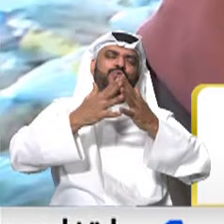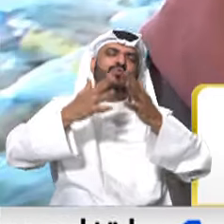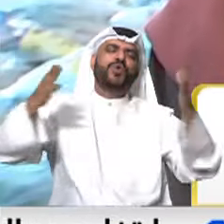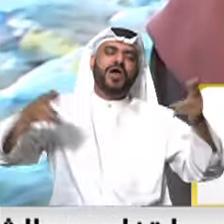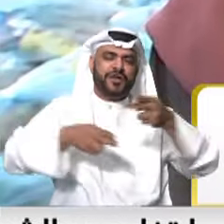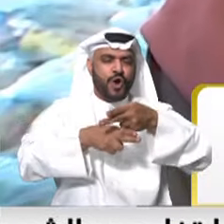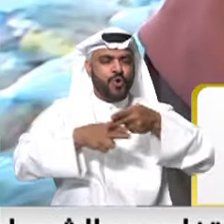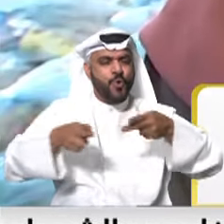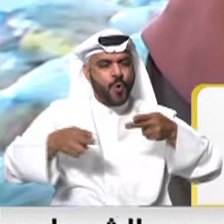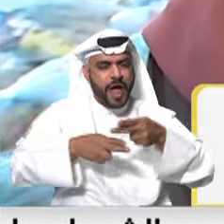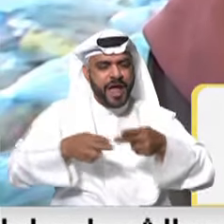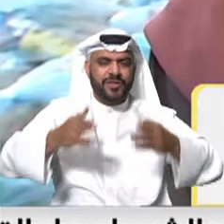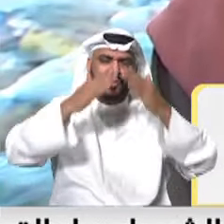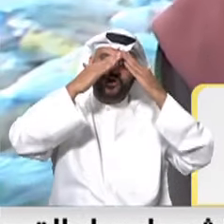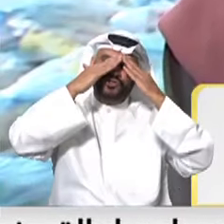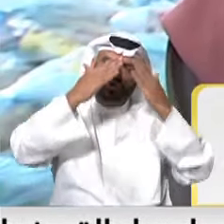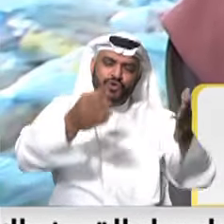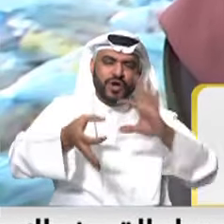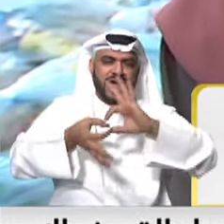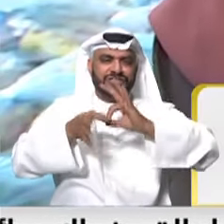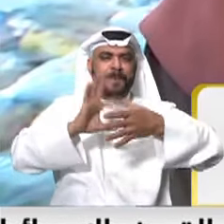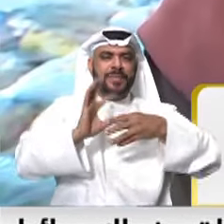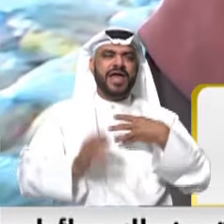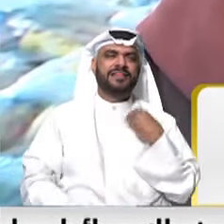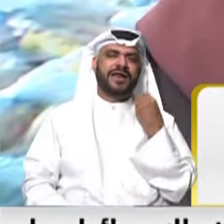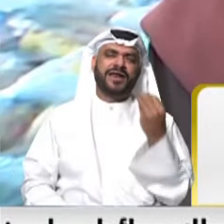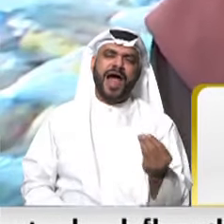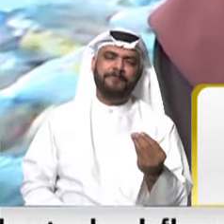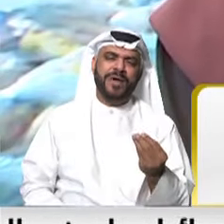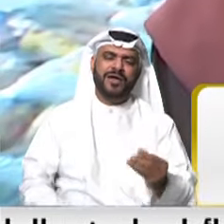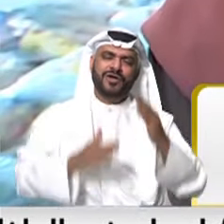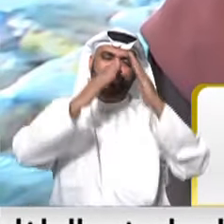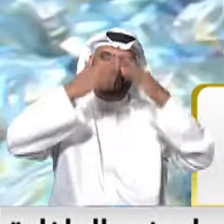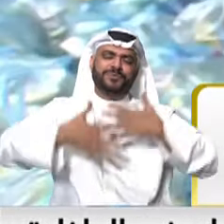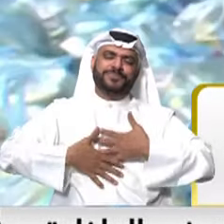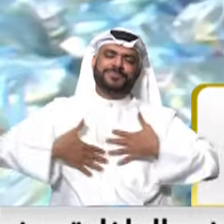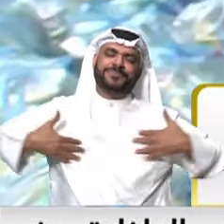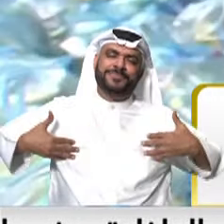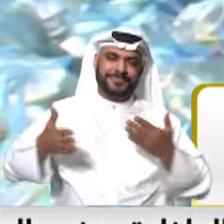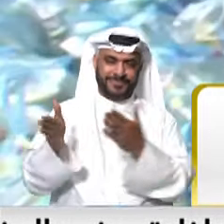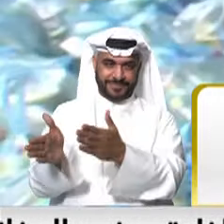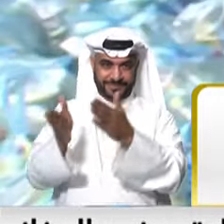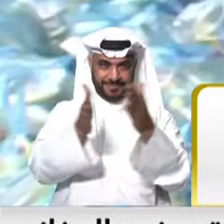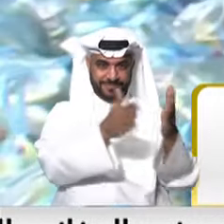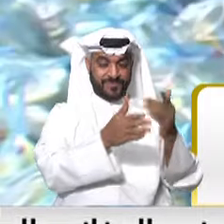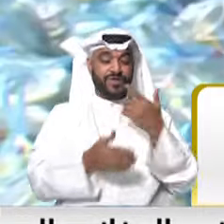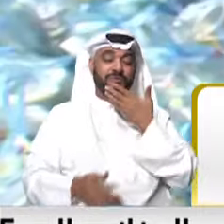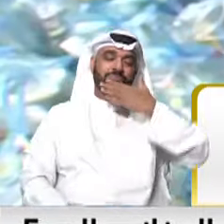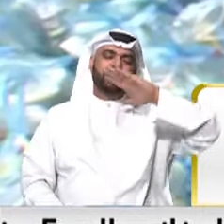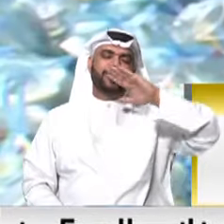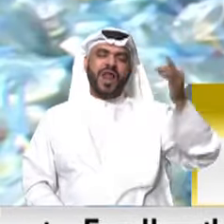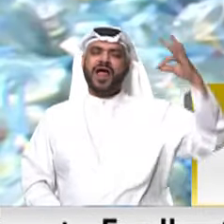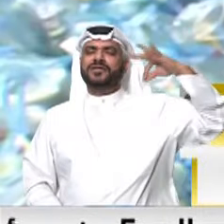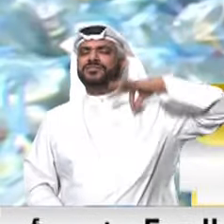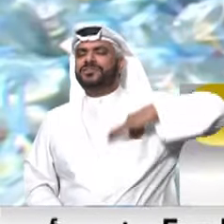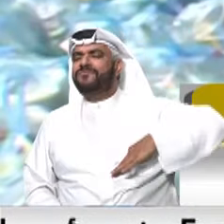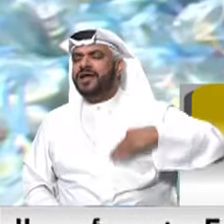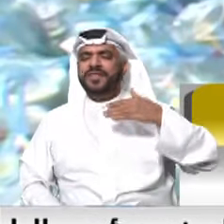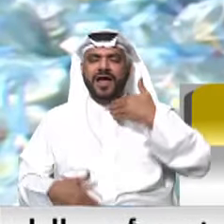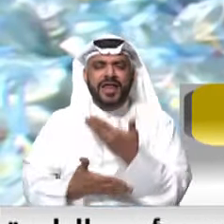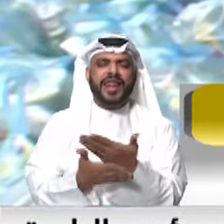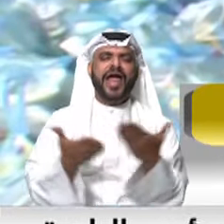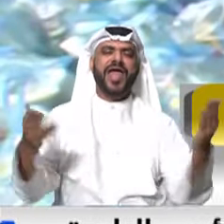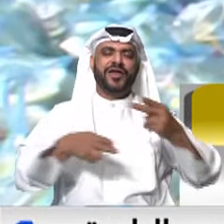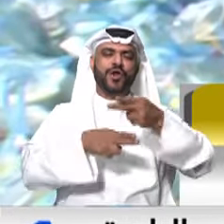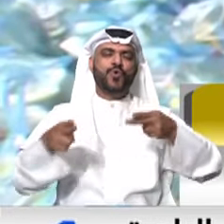الكويت، يعني وبشكر جمعية الرحمة اللي قدمتنا إياها وخششت الفرحة بقلوب صغارنا. الحاجة اللي بنستفيد منها من أهل الخير، من أهل الكويت، من